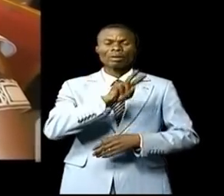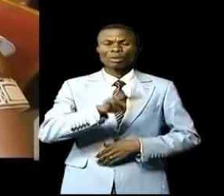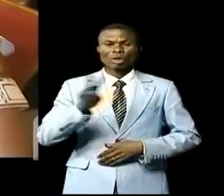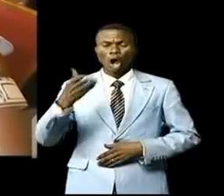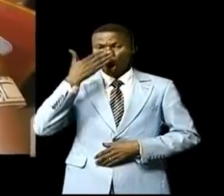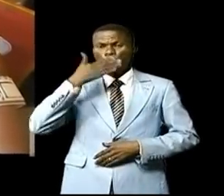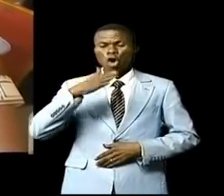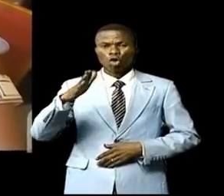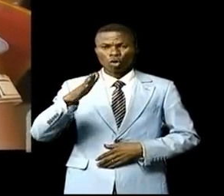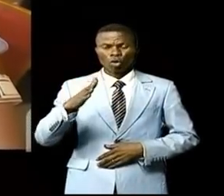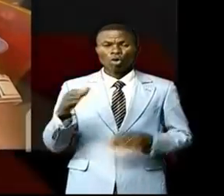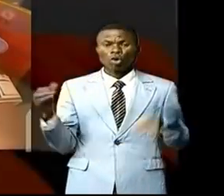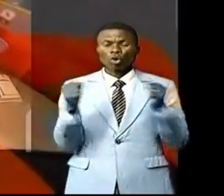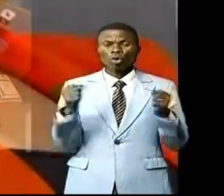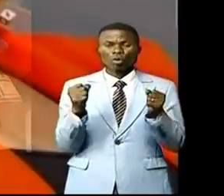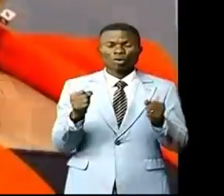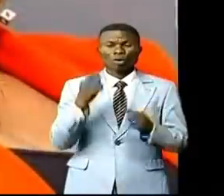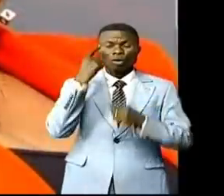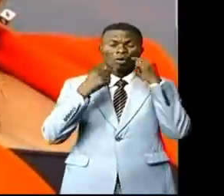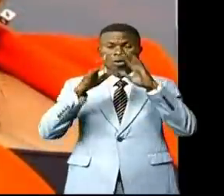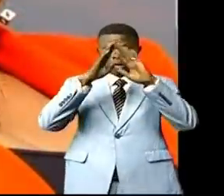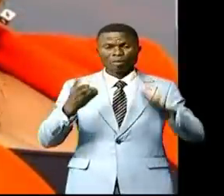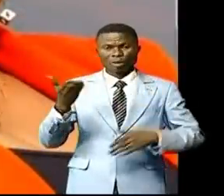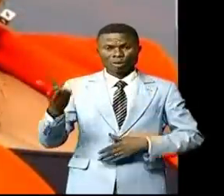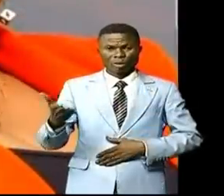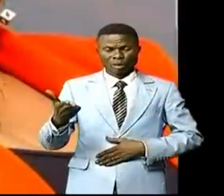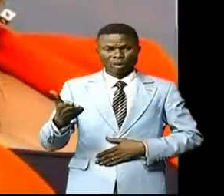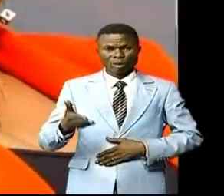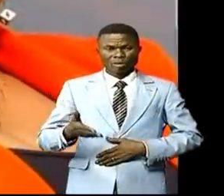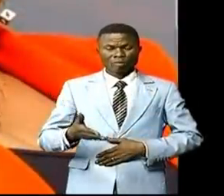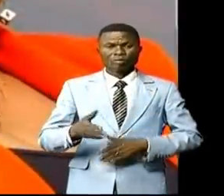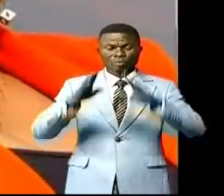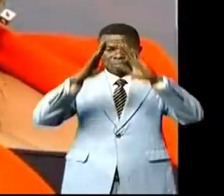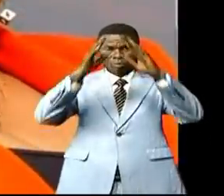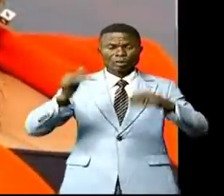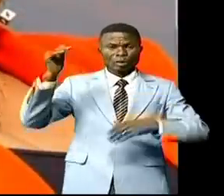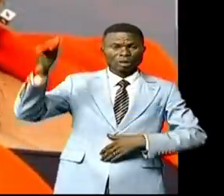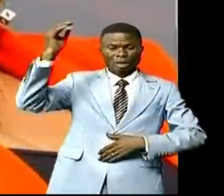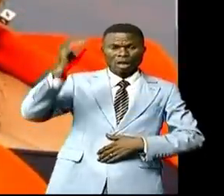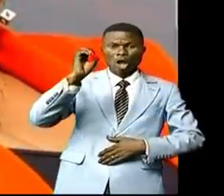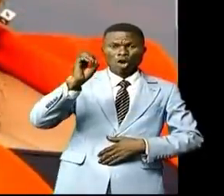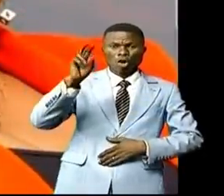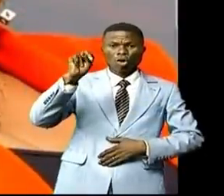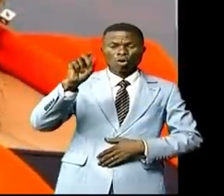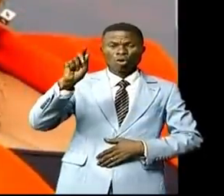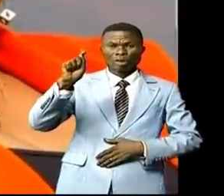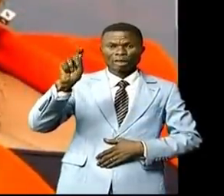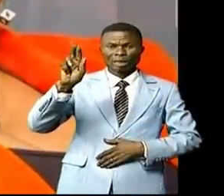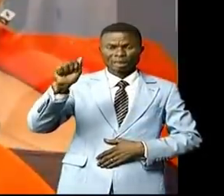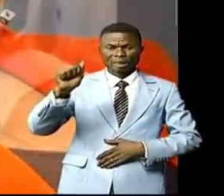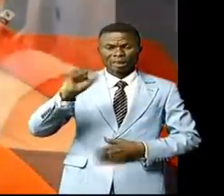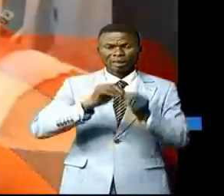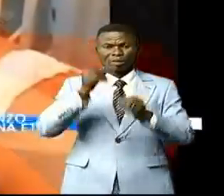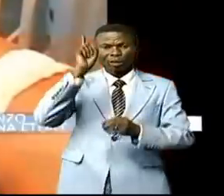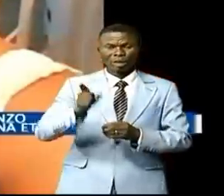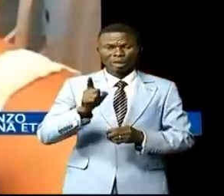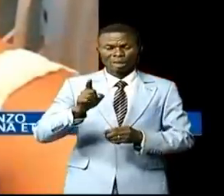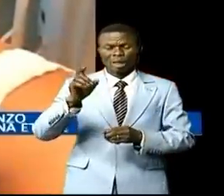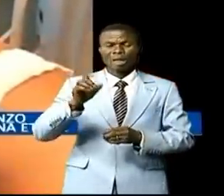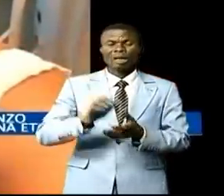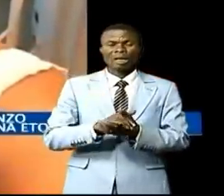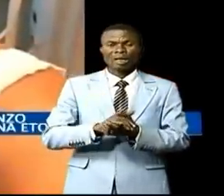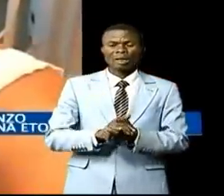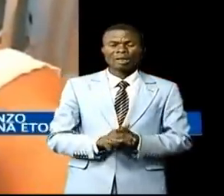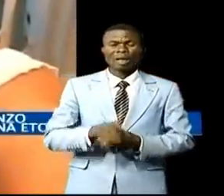morgue, et le deuil se tient à son domicile situé à l'immeuble ex-Onatra numéro 100 sur l'avenue Colonel Ebeya à